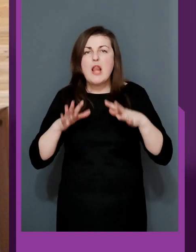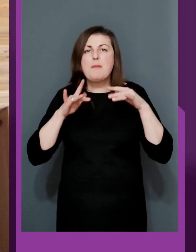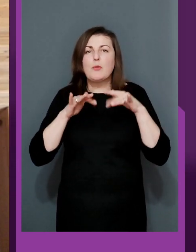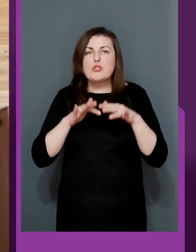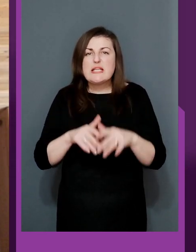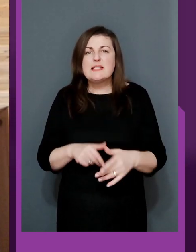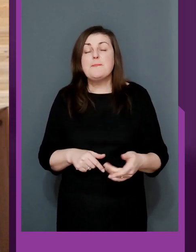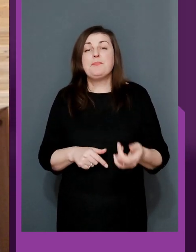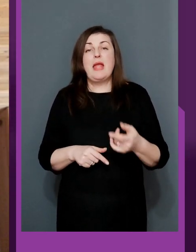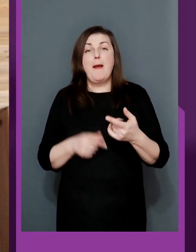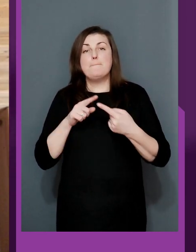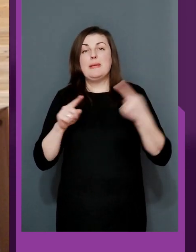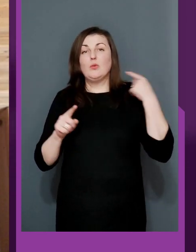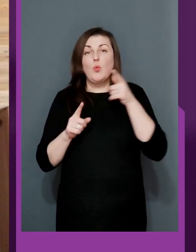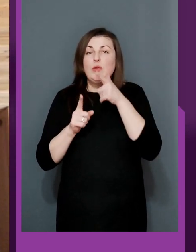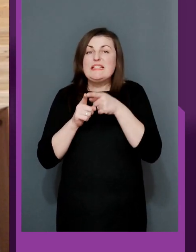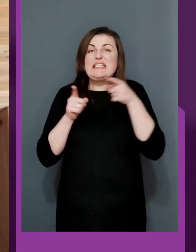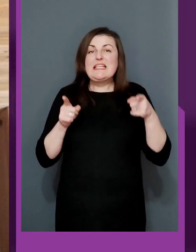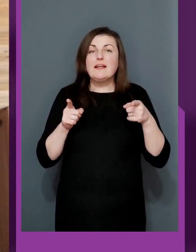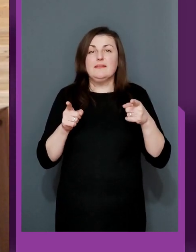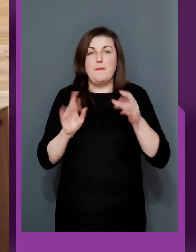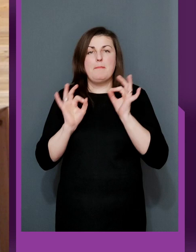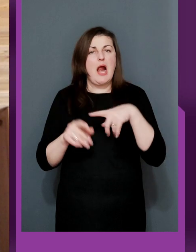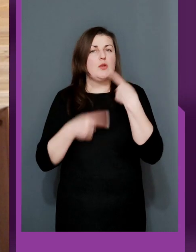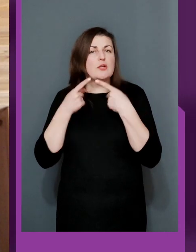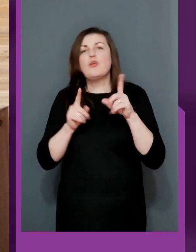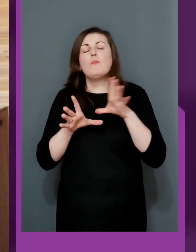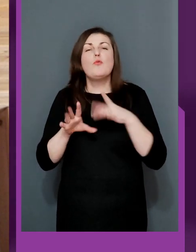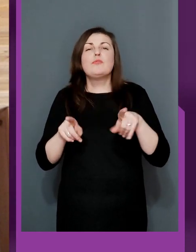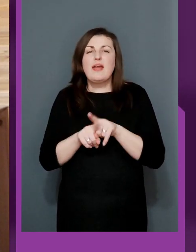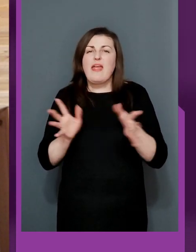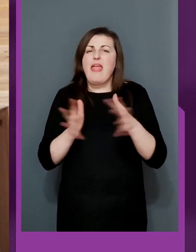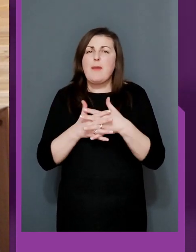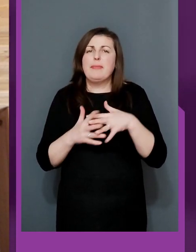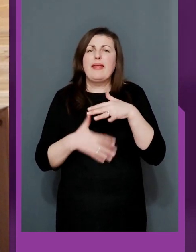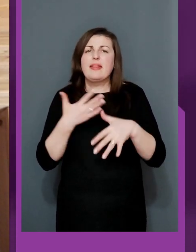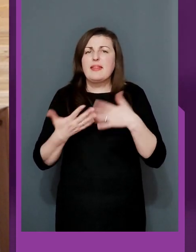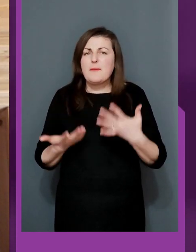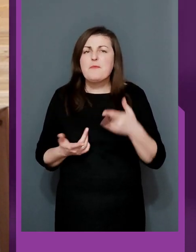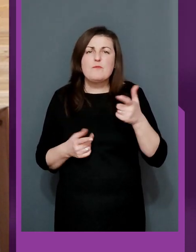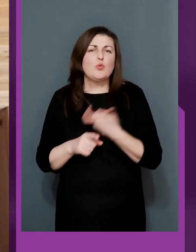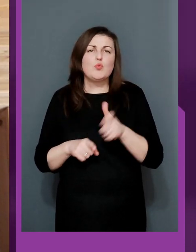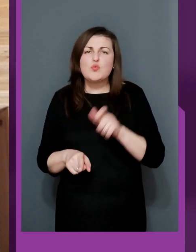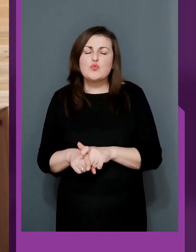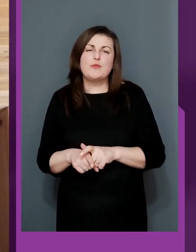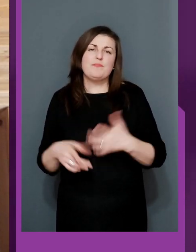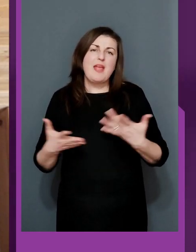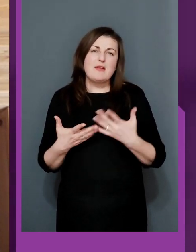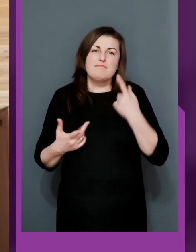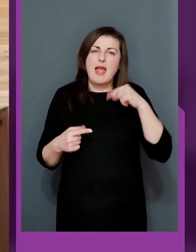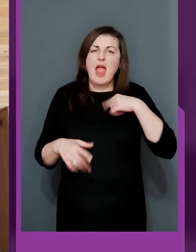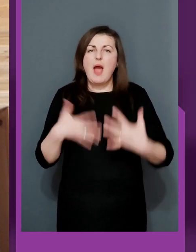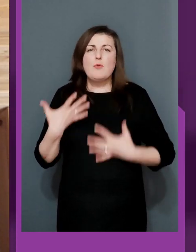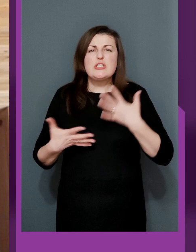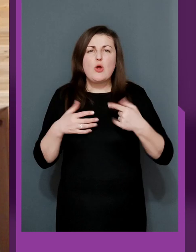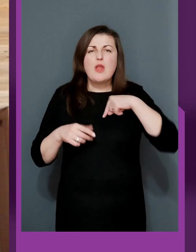процесі минулий цикл правильно сказав що був такий гібридний і дуже якось